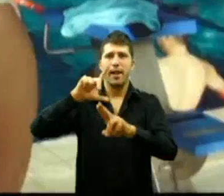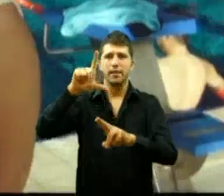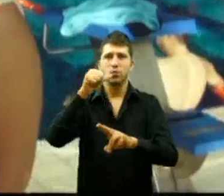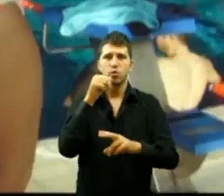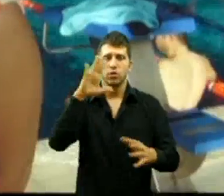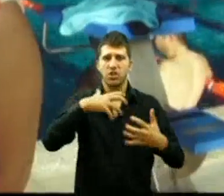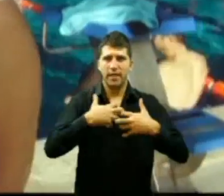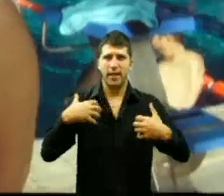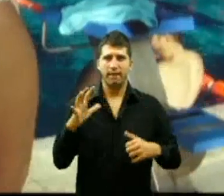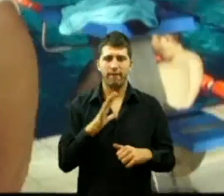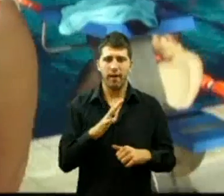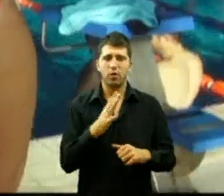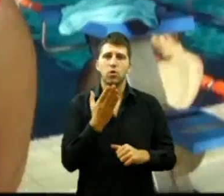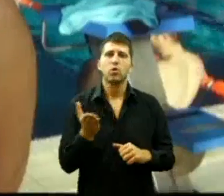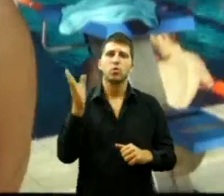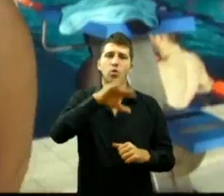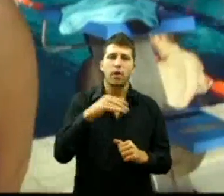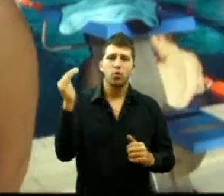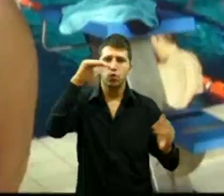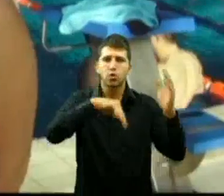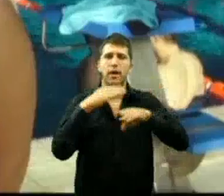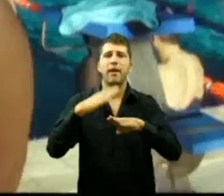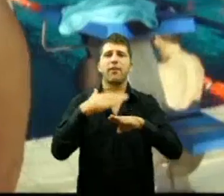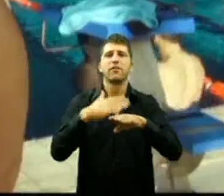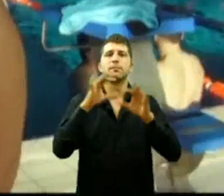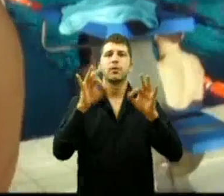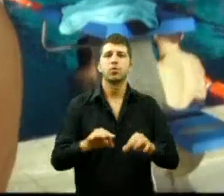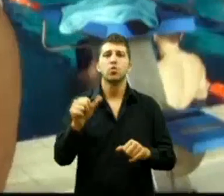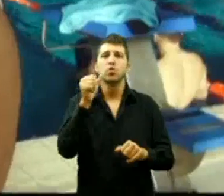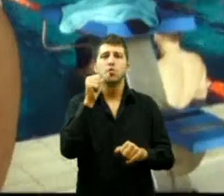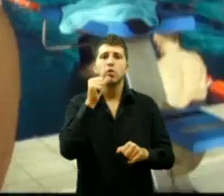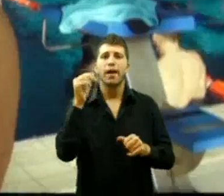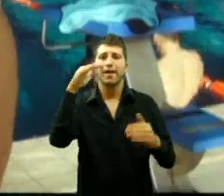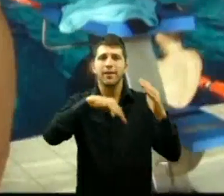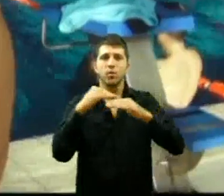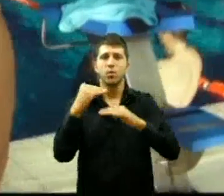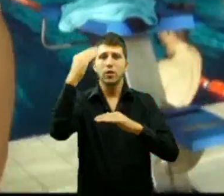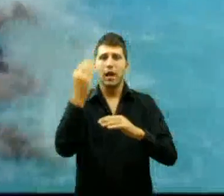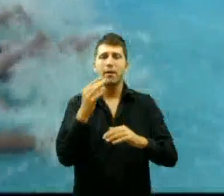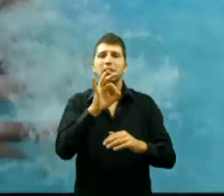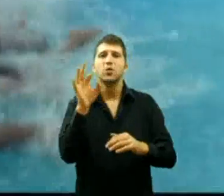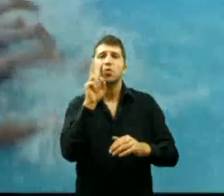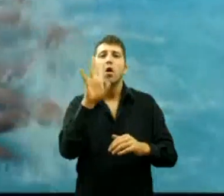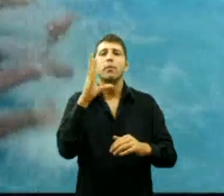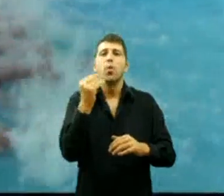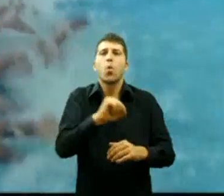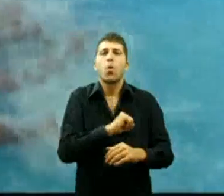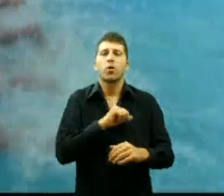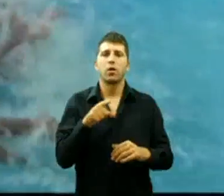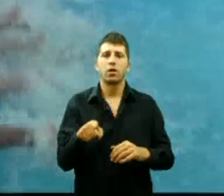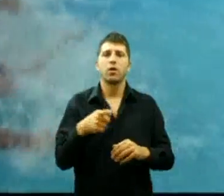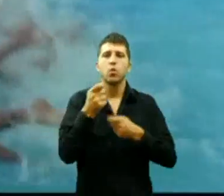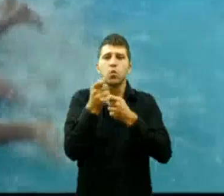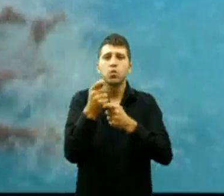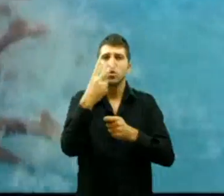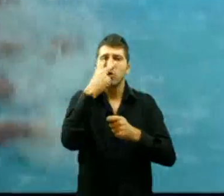oluyorlar. Daha sonra yüzmeye yavaş yavaş başlıyoruz. Suda kalma çok önemli onlar için. Görmedikleri için çok korkuyorlar. Kursa görme engelli